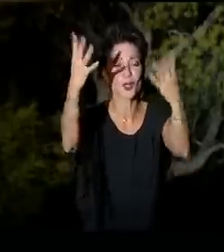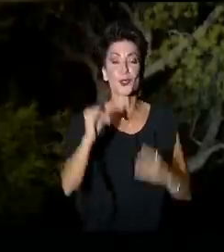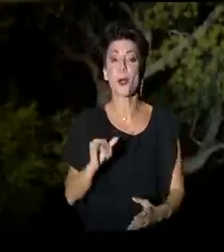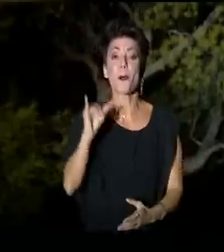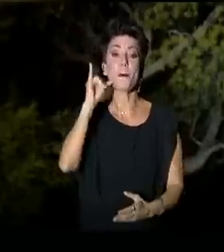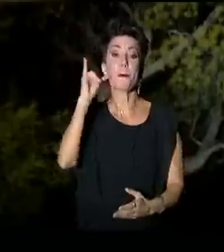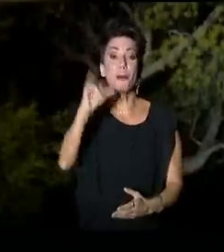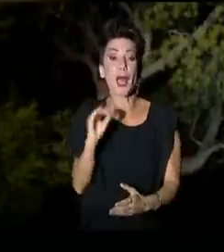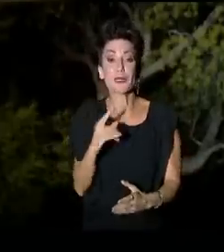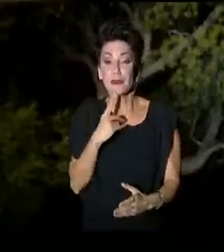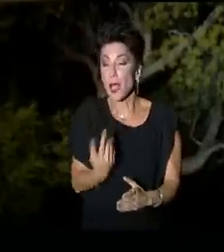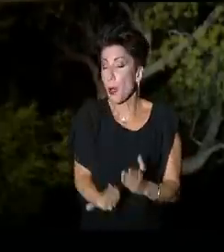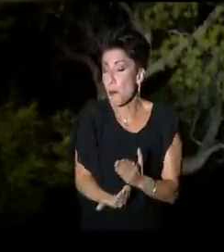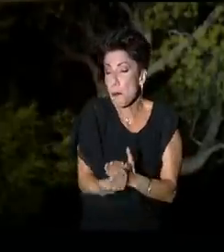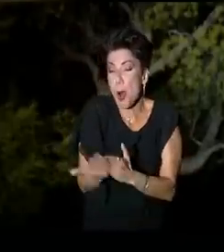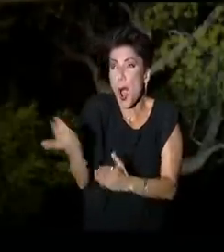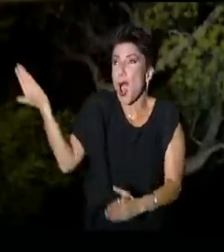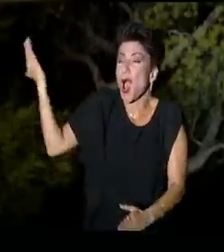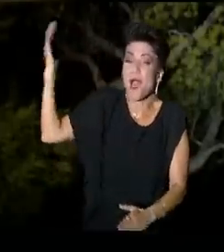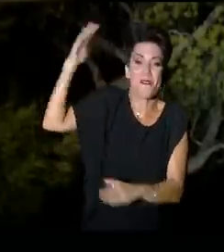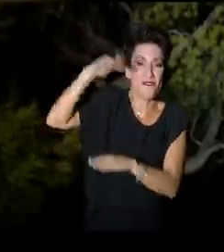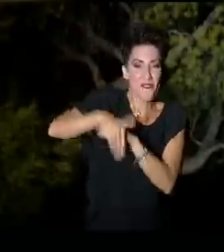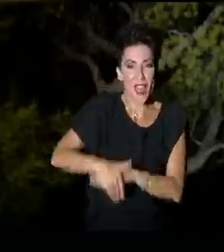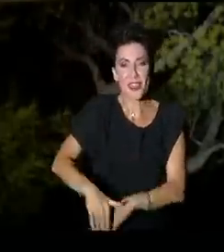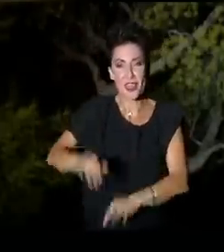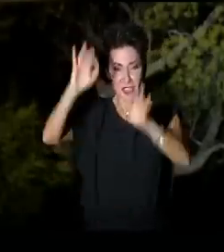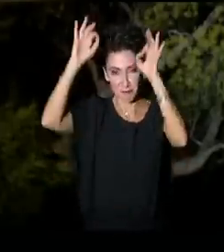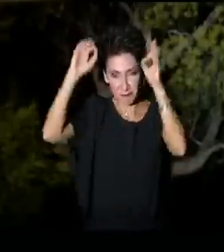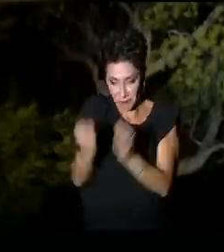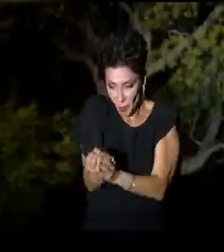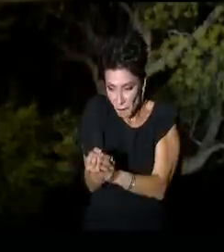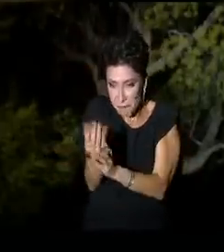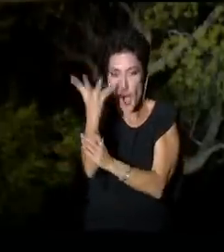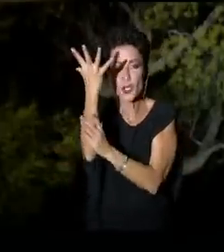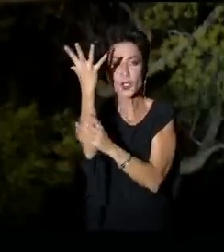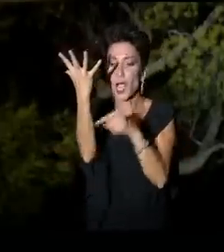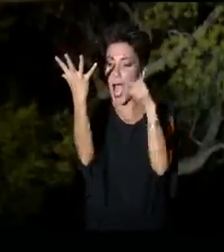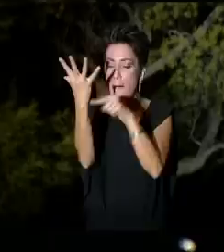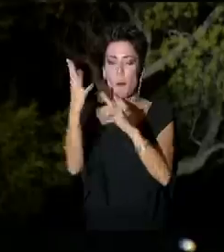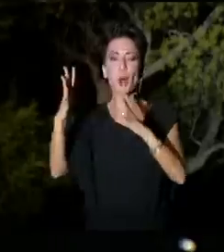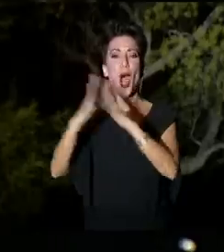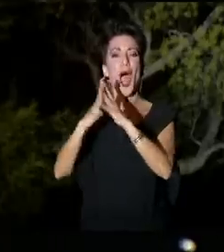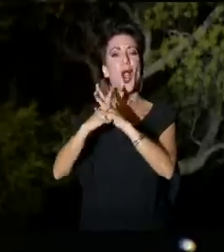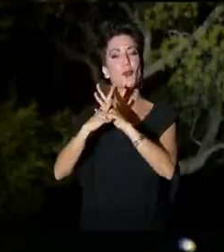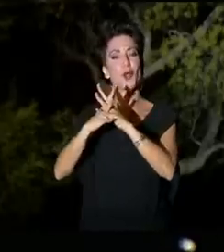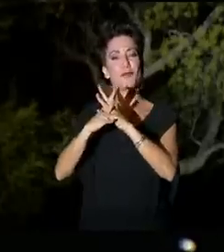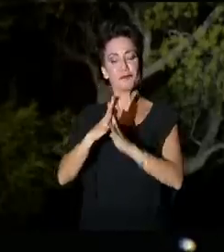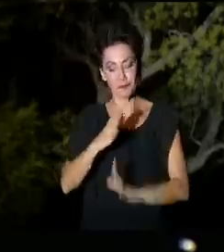μέρα και νύχτα τώρα η Ακρόπολη. Σας ευχαριστώ.